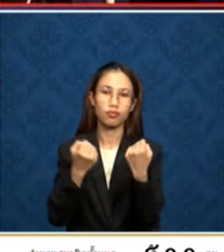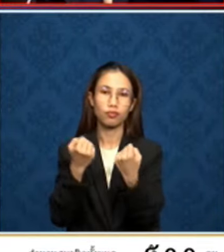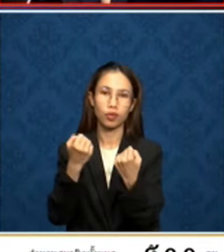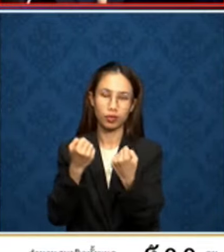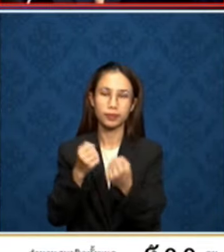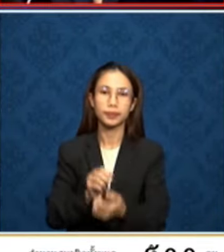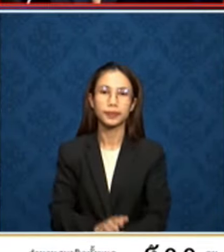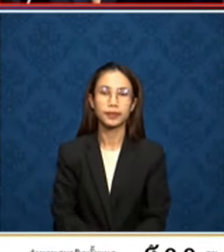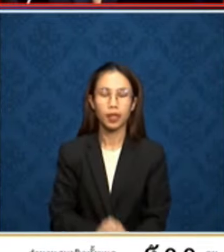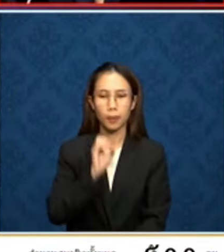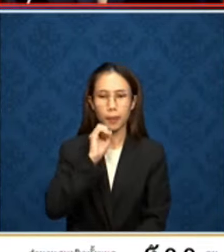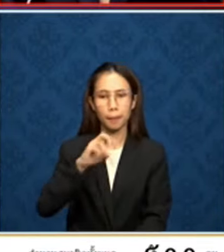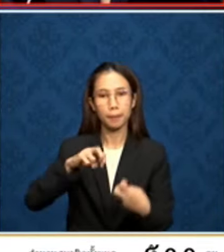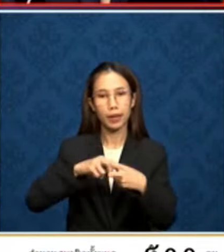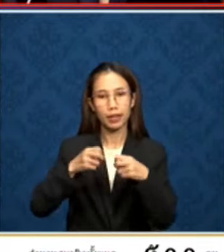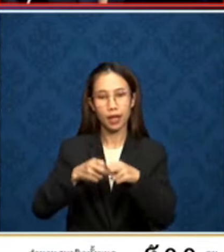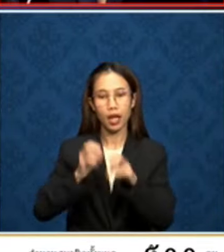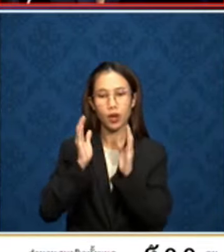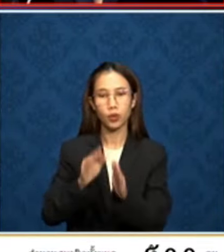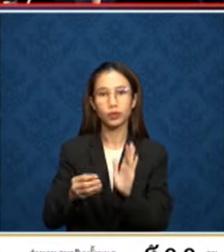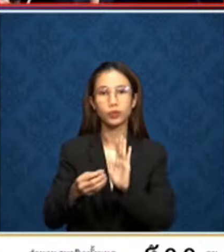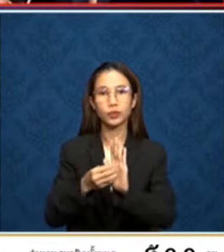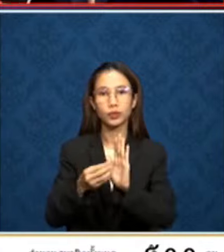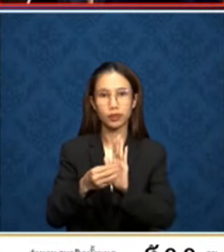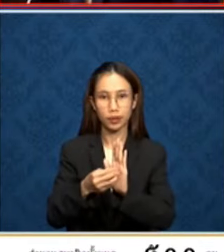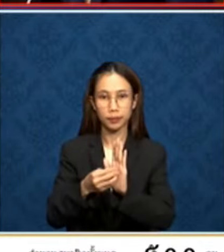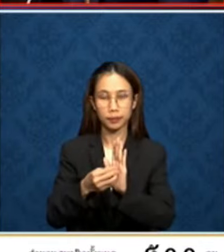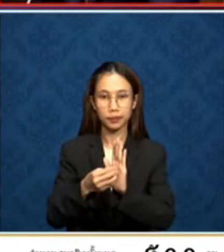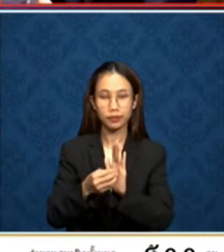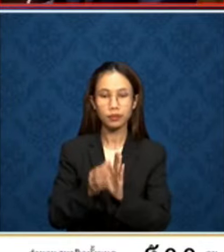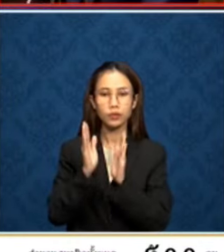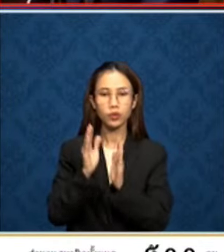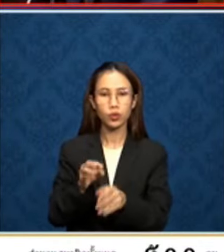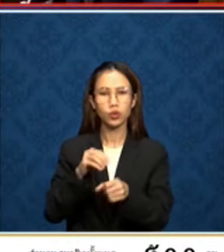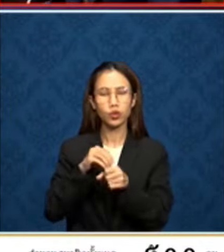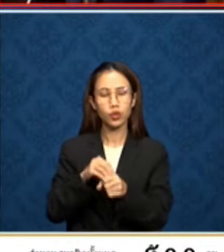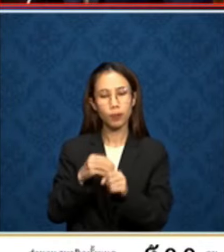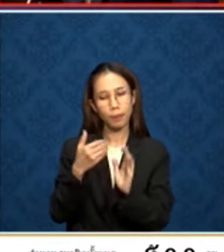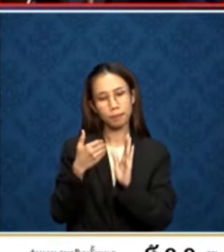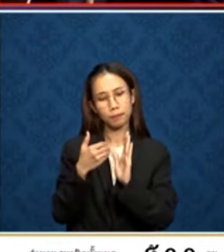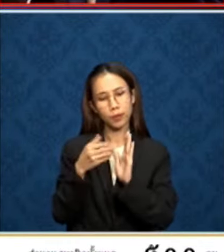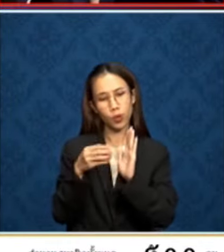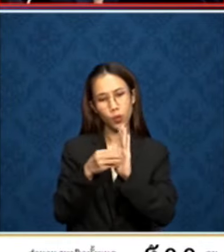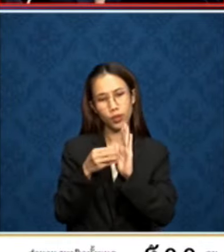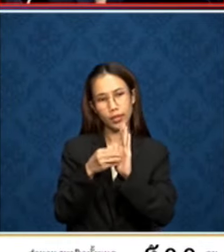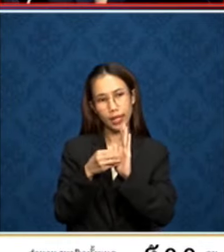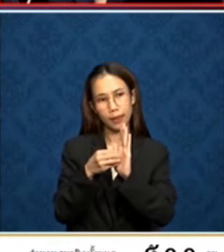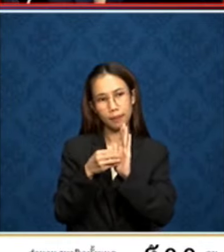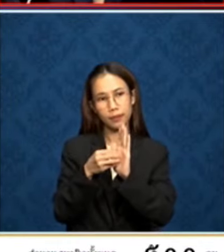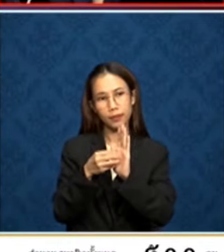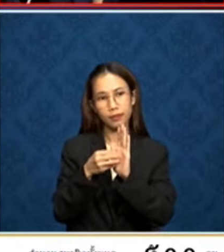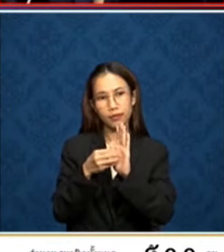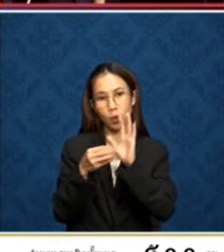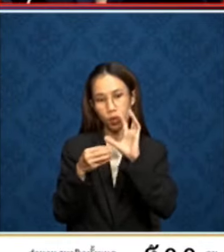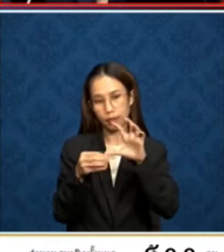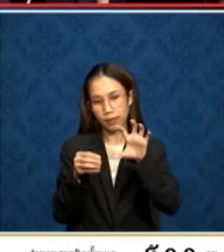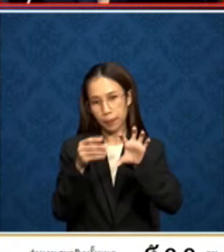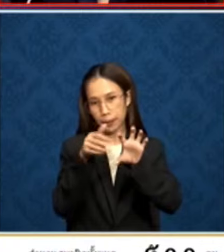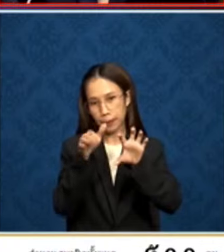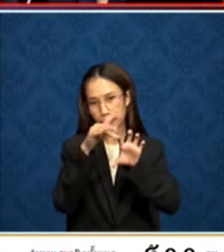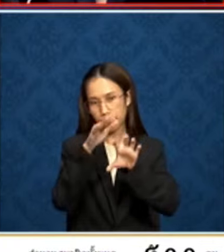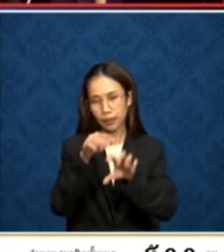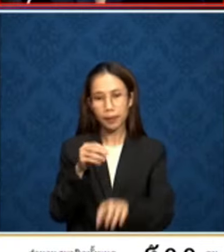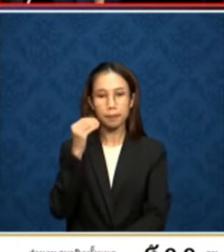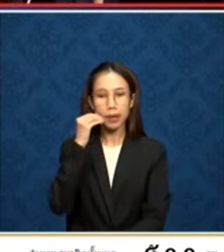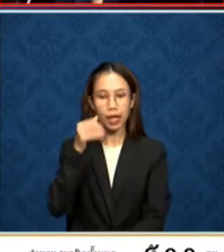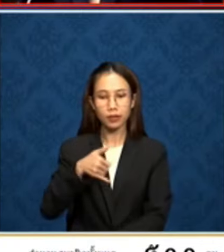ชาวกรุงเทพฯจริงๆค่ะโดยเฉพาะอย่างยิ่งผู้ที่อาศัยอยู่ชานเมืองหรือแถบปริมณฑลนะคะก้าวเท้า